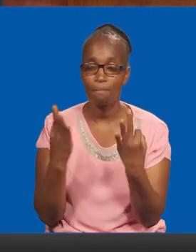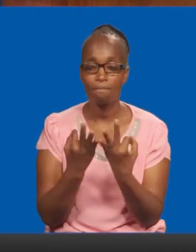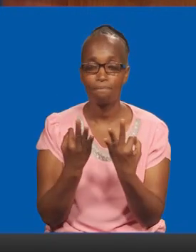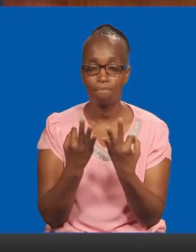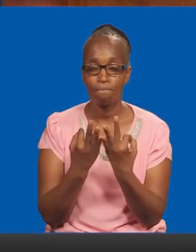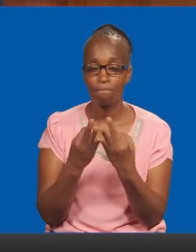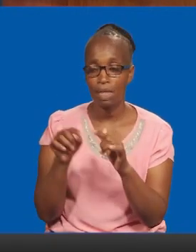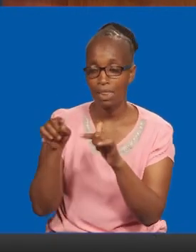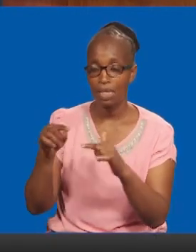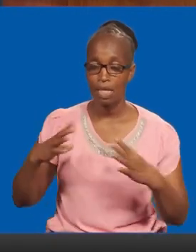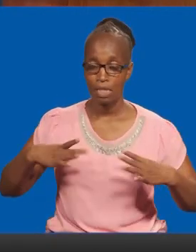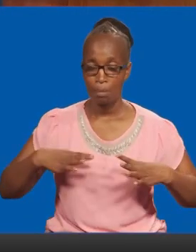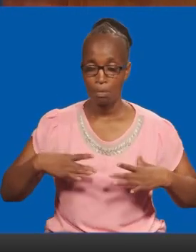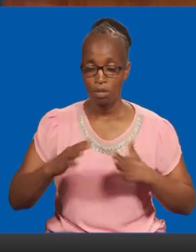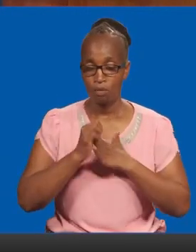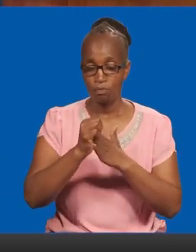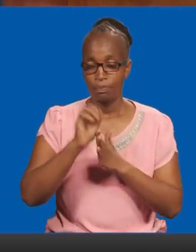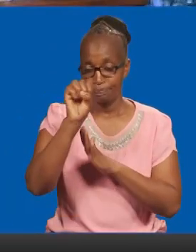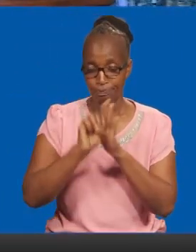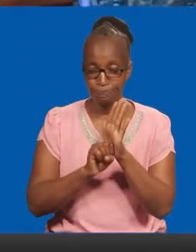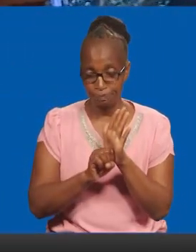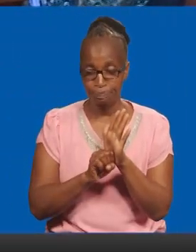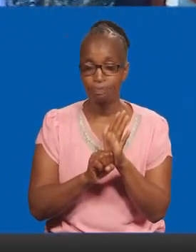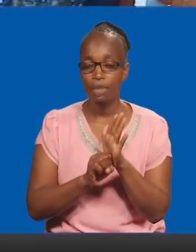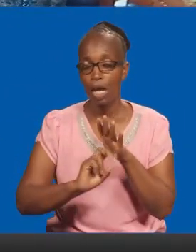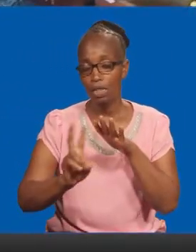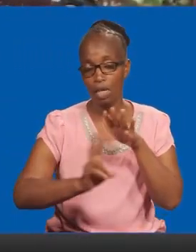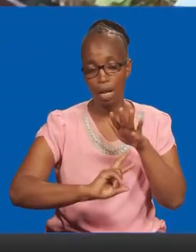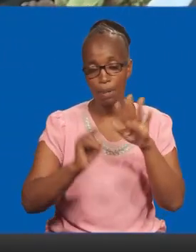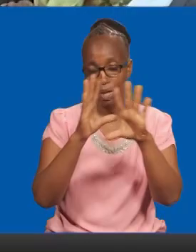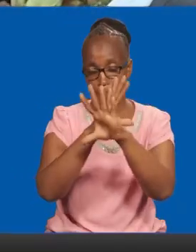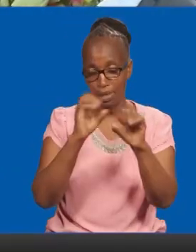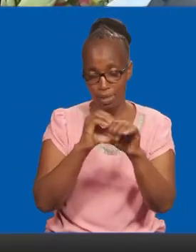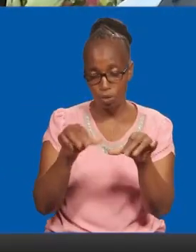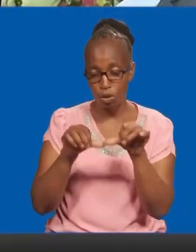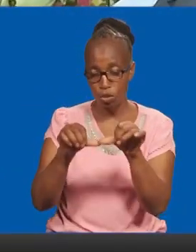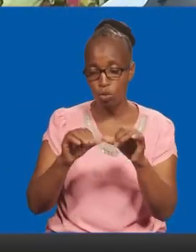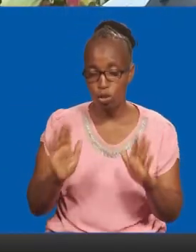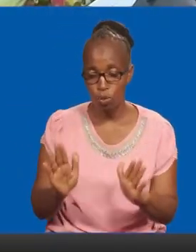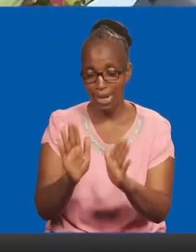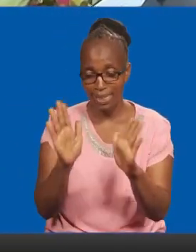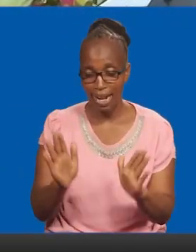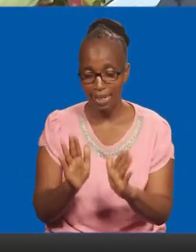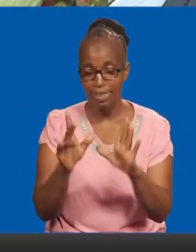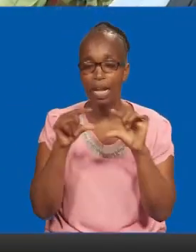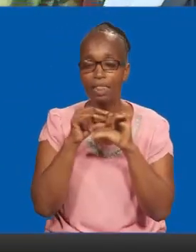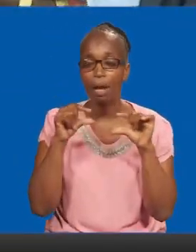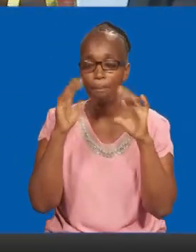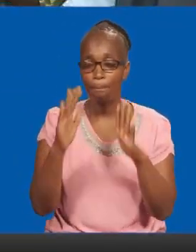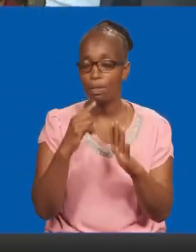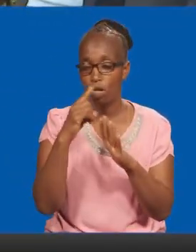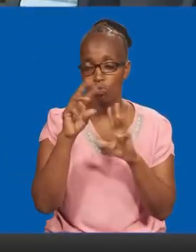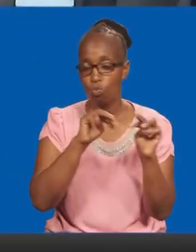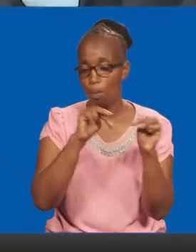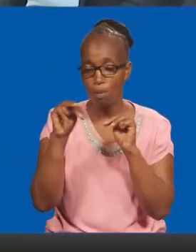familia. That is the pride of leadership. Gachagua alimtia nguvu mchungaji David Chege, na ambaye alikuwa amehamishwa kutoka